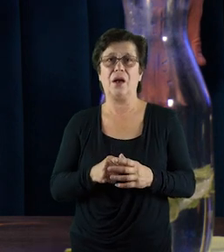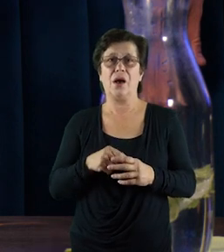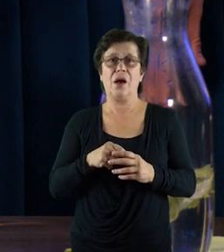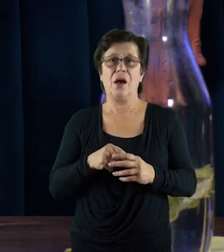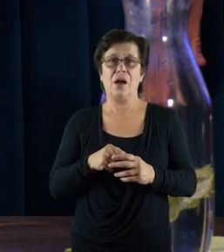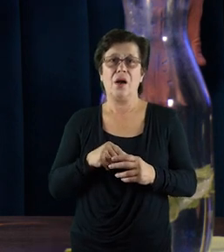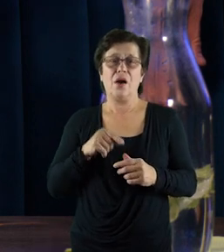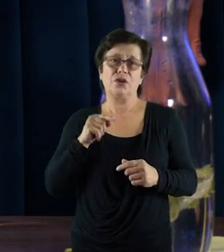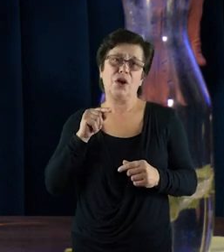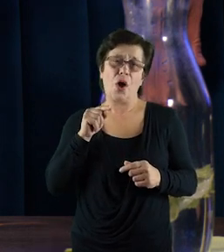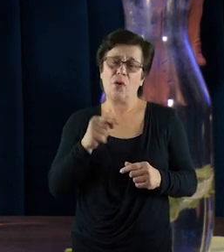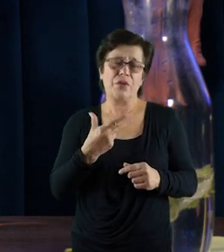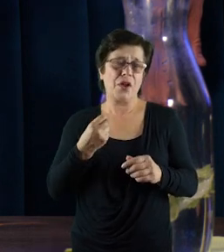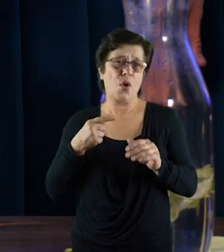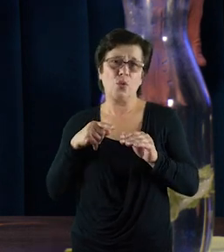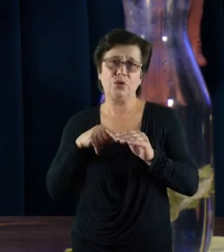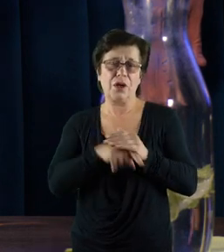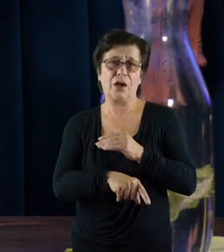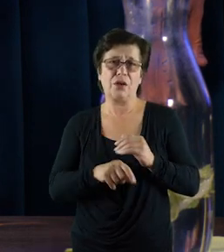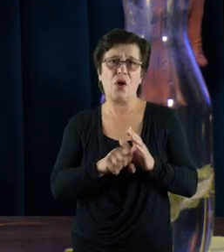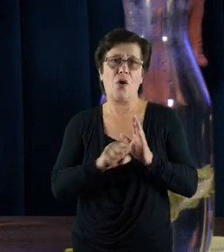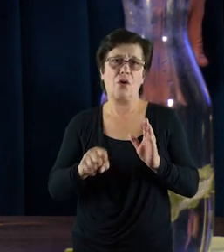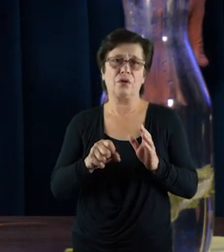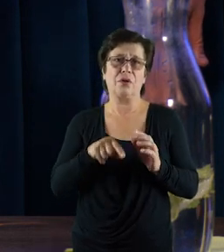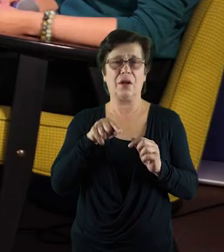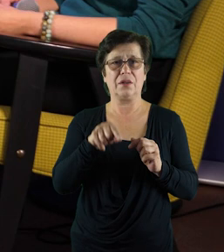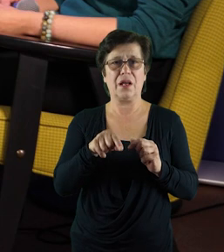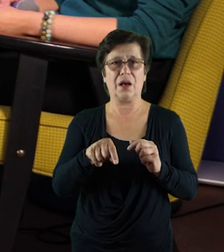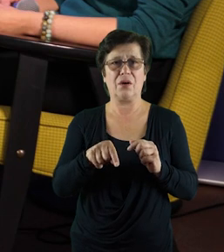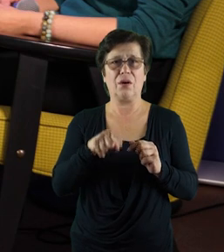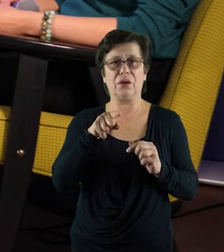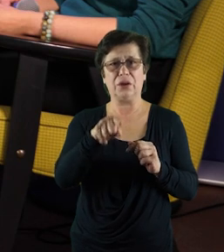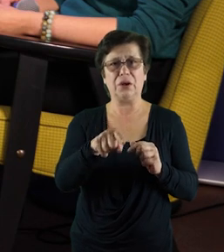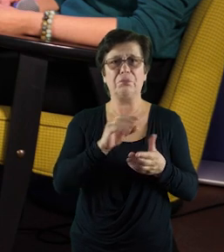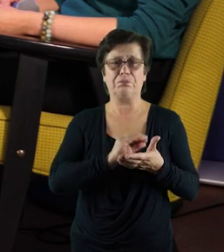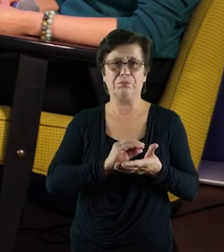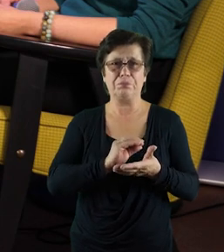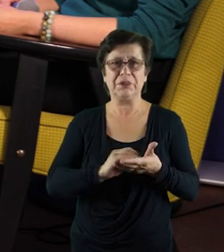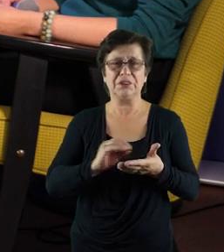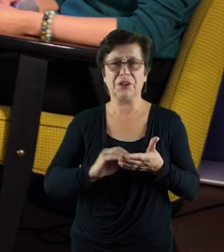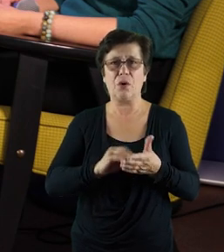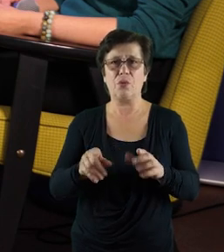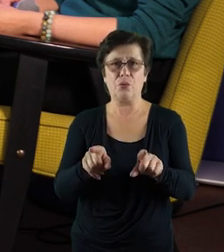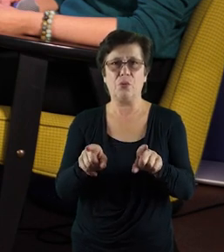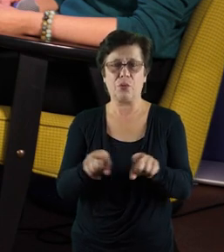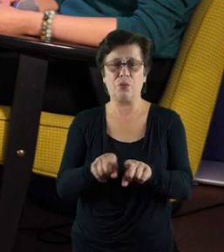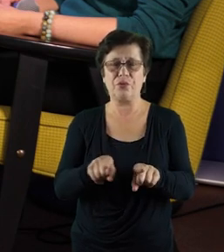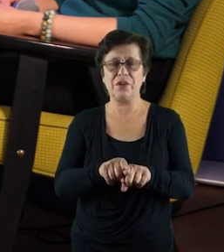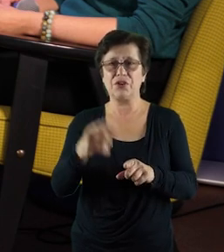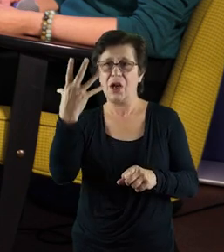tego nie ucieknie od tego. I w tym momencie zaczął po prostu tworzyć, to też są wiersze zatytułowane Jesień. Jest jesień